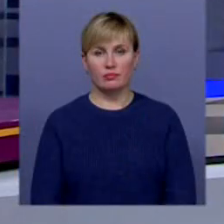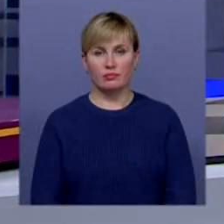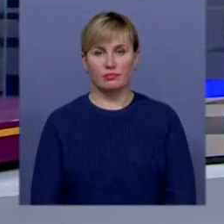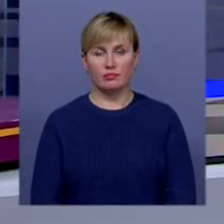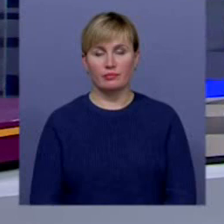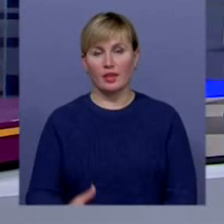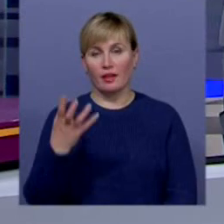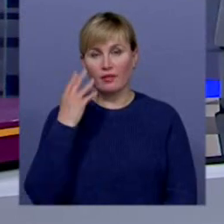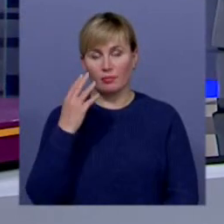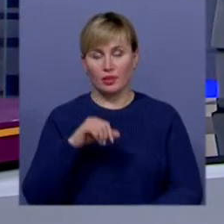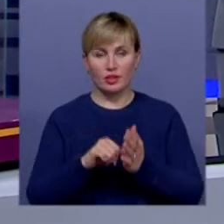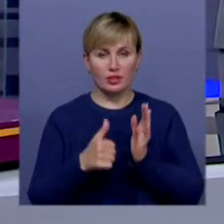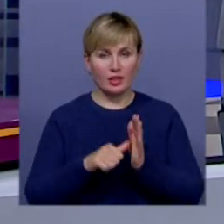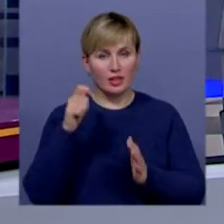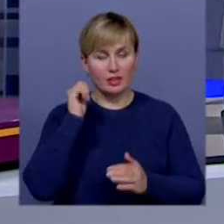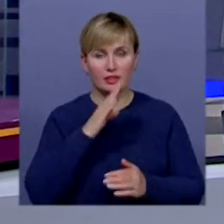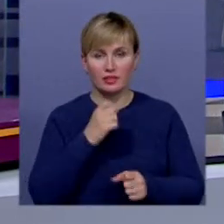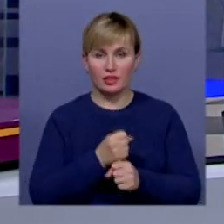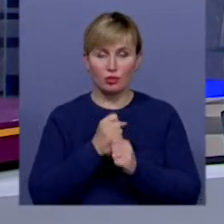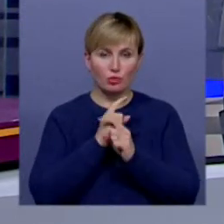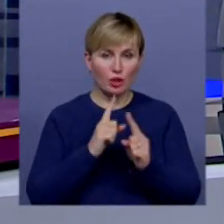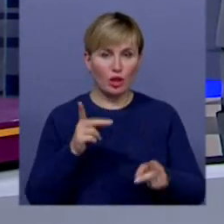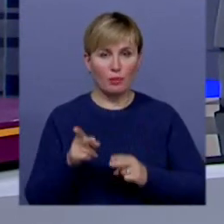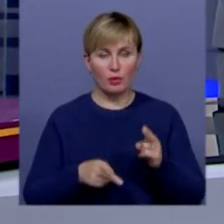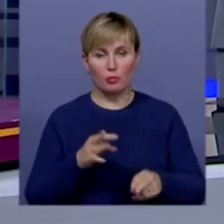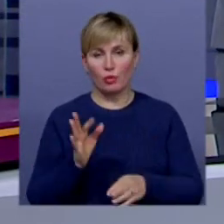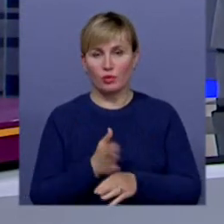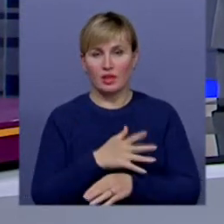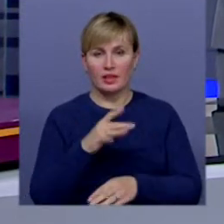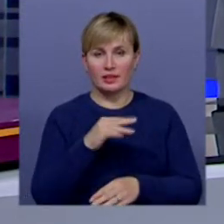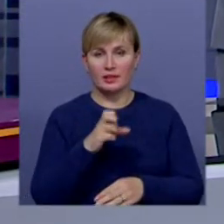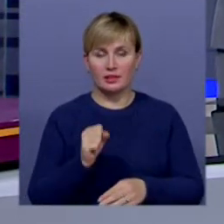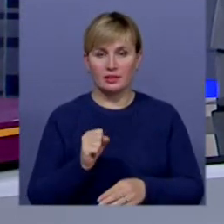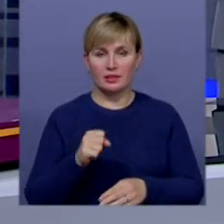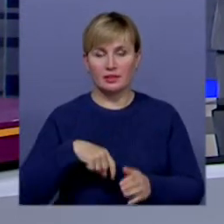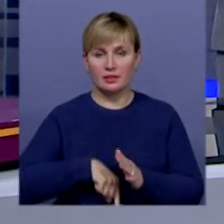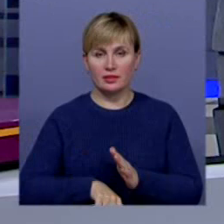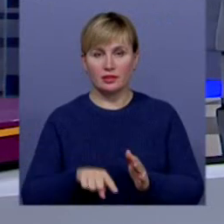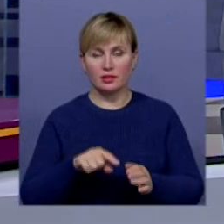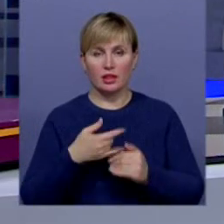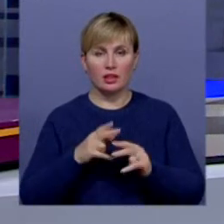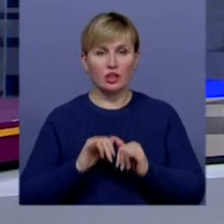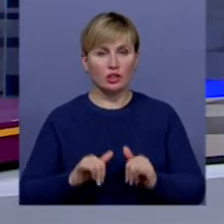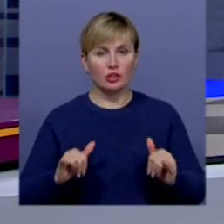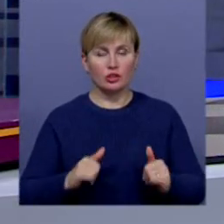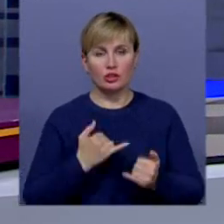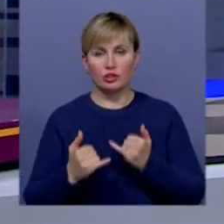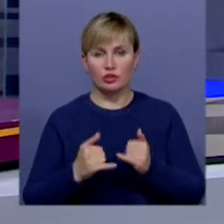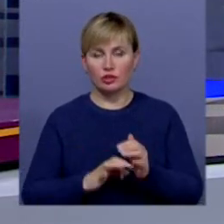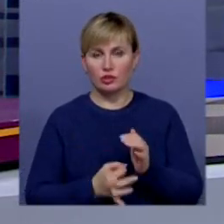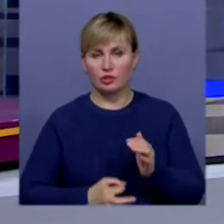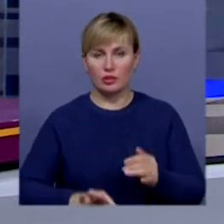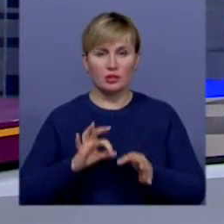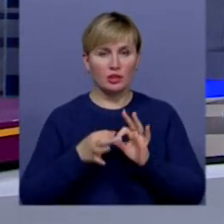1406. В Алматы 16-летней девочке сделали уникальную операцию по удалению кисты холедохи. Это расширение желчного протока.